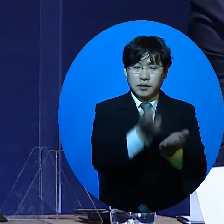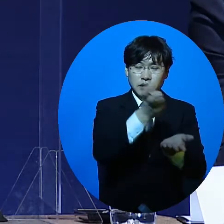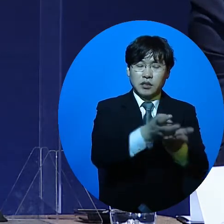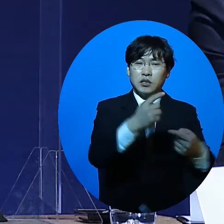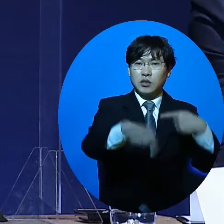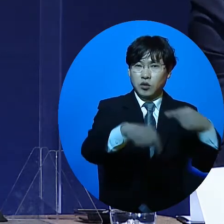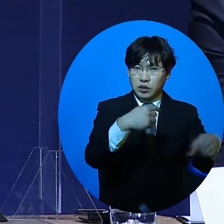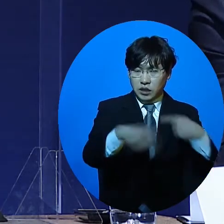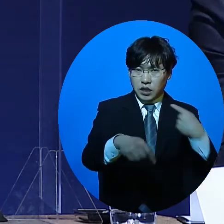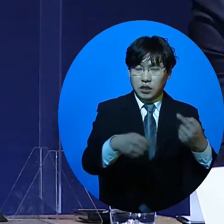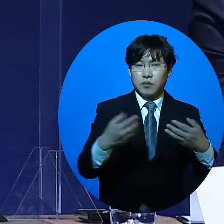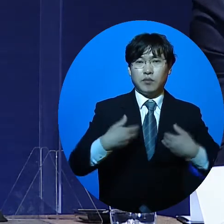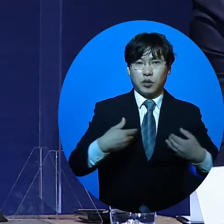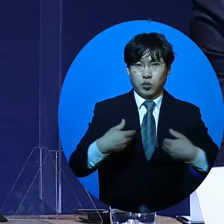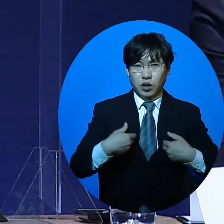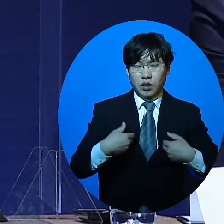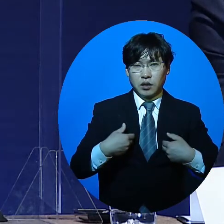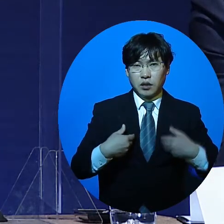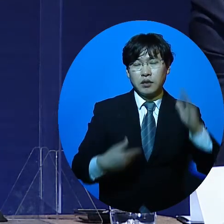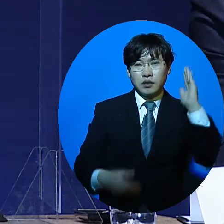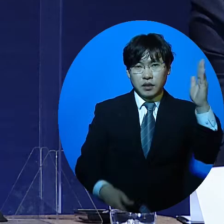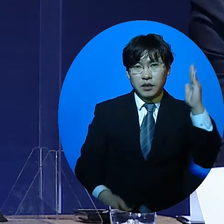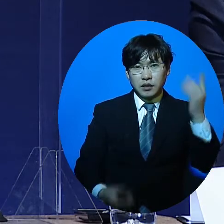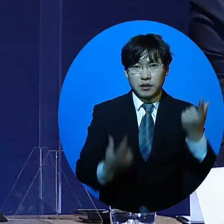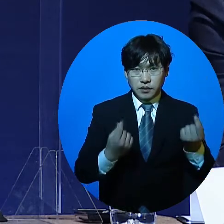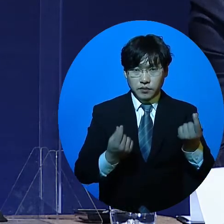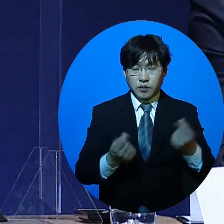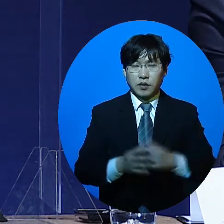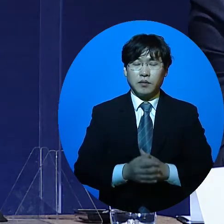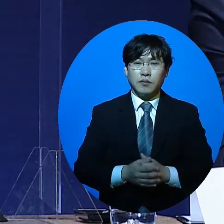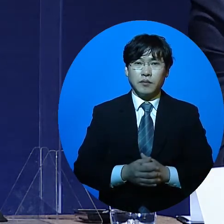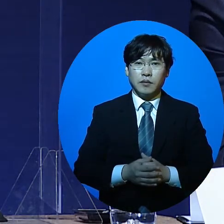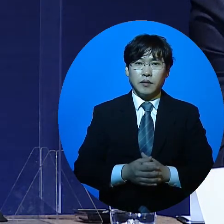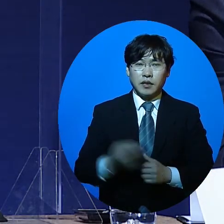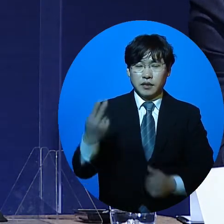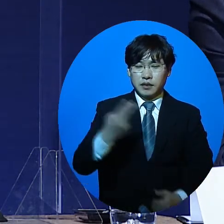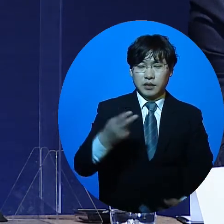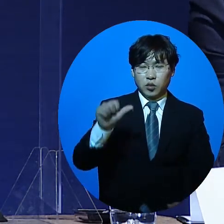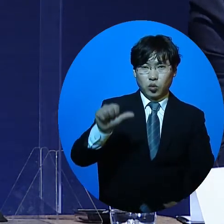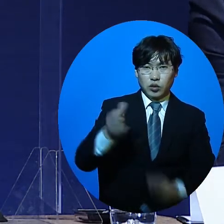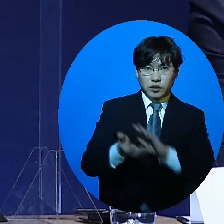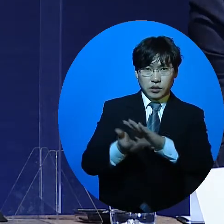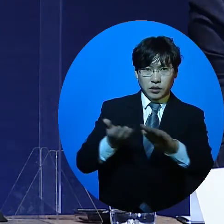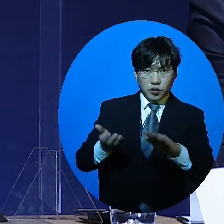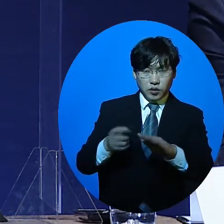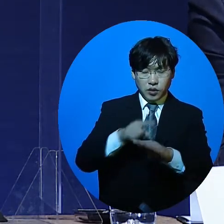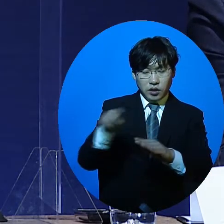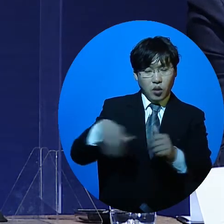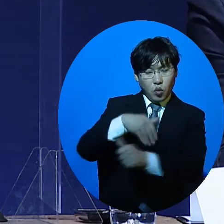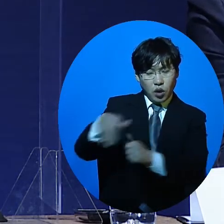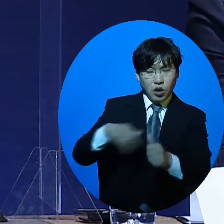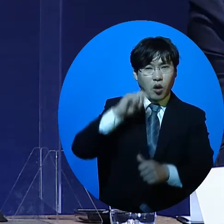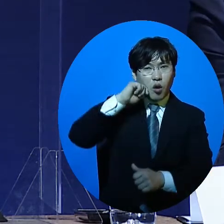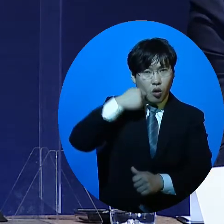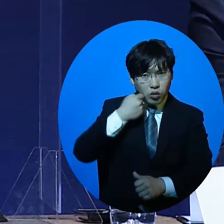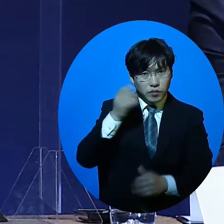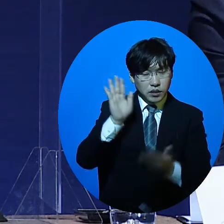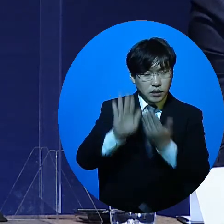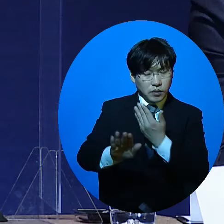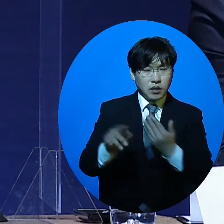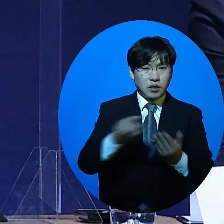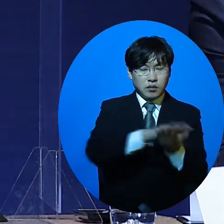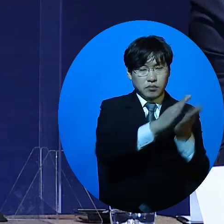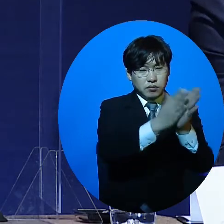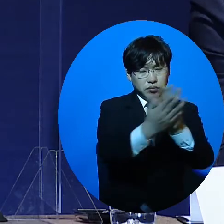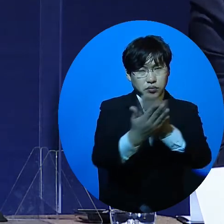좀 필요하지 않겠나 이렇게 보여집니다. 그리고 뭐 2005년 이전에 장애인 체육이 어떤 에는 굉장히 힘들었지만 그 이후에 이제 많은